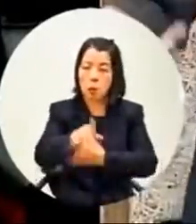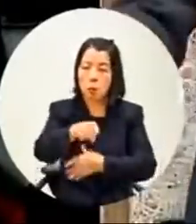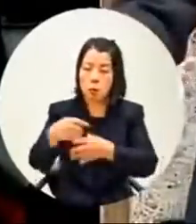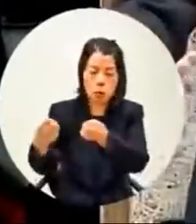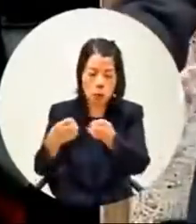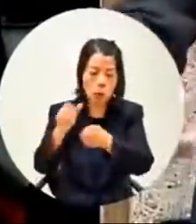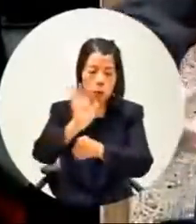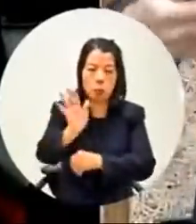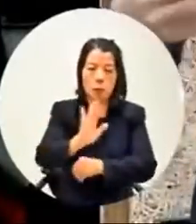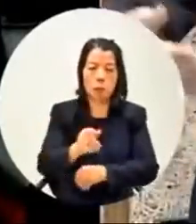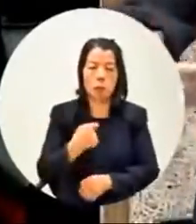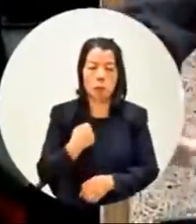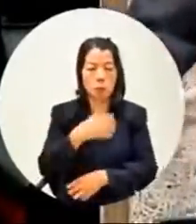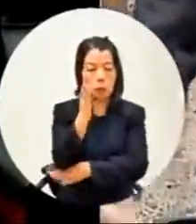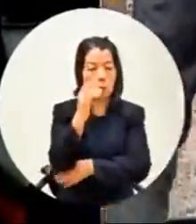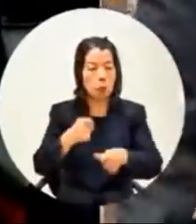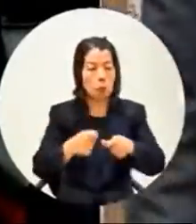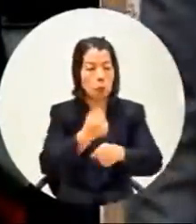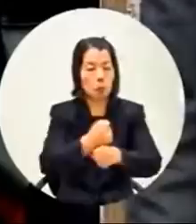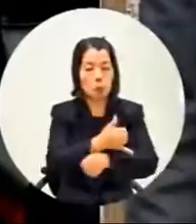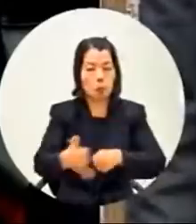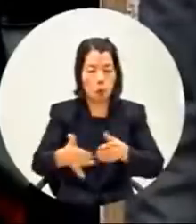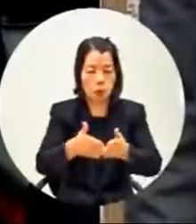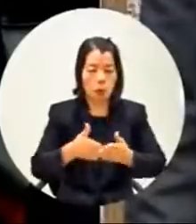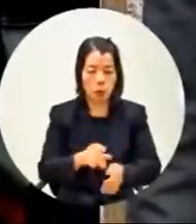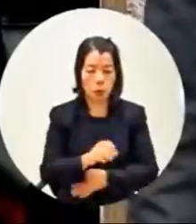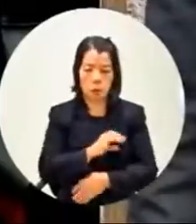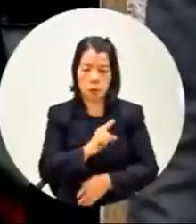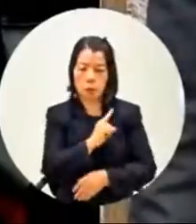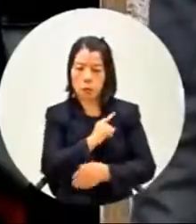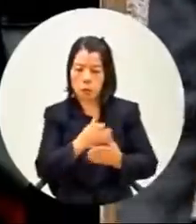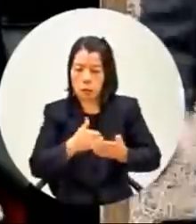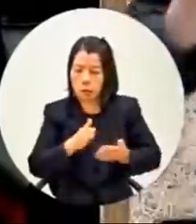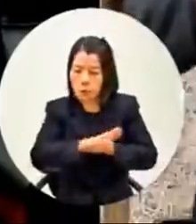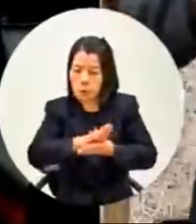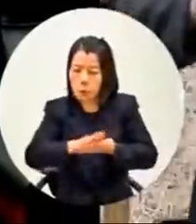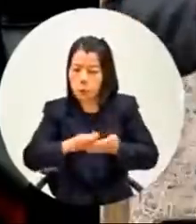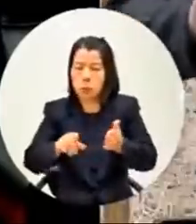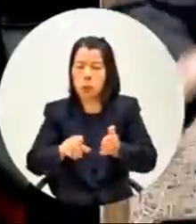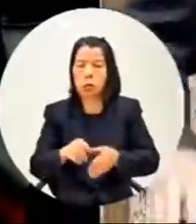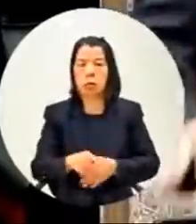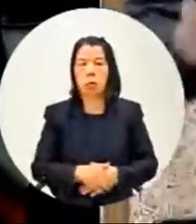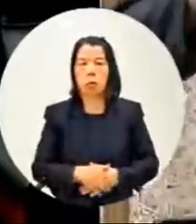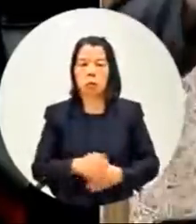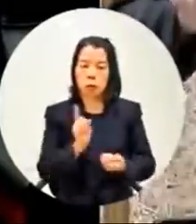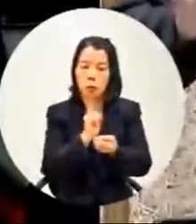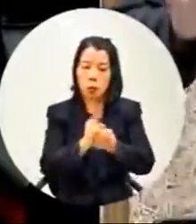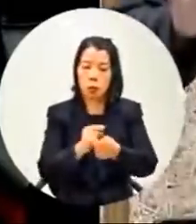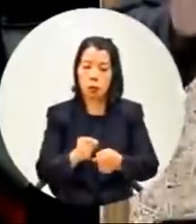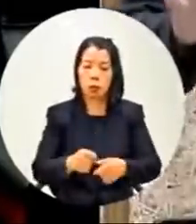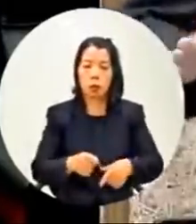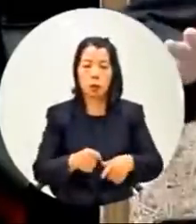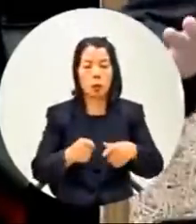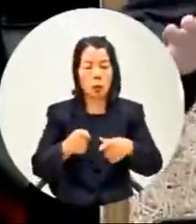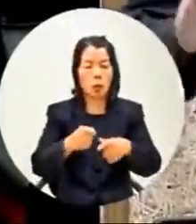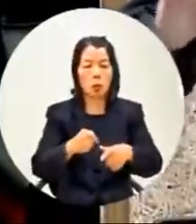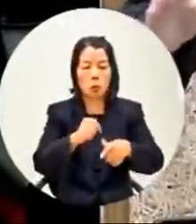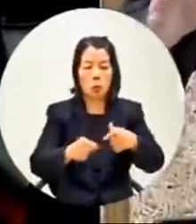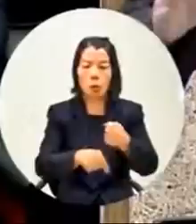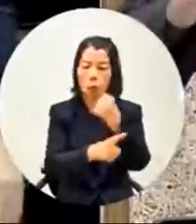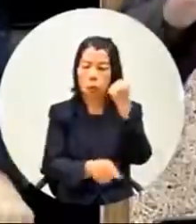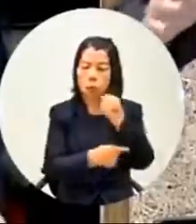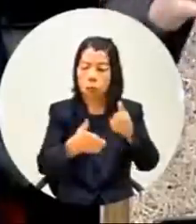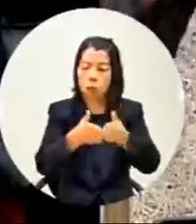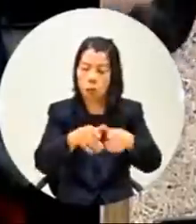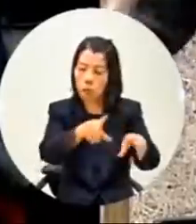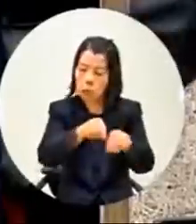我们是公务员嘛，我们都尽量的要洁身自爱，要公务员服务法里面有一个谨慎那个的义务，所以我们